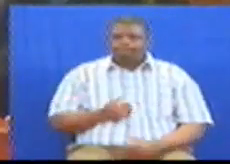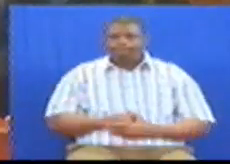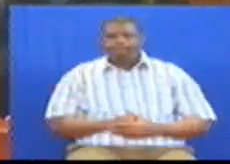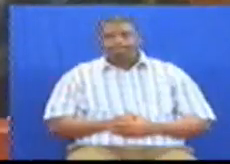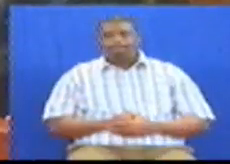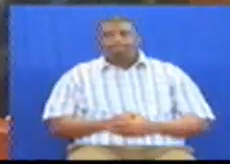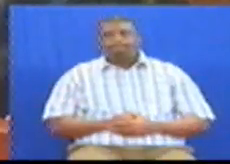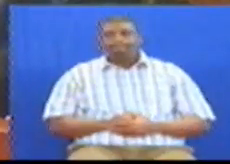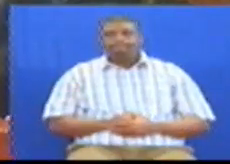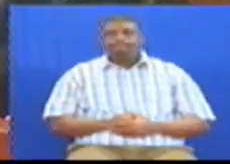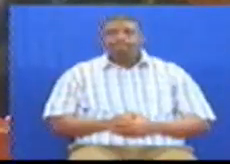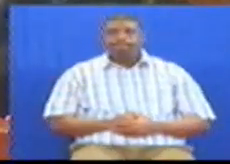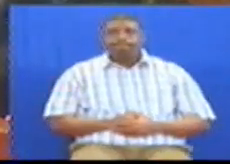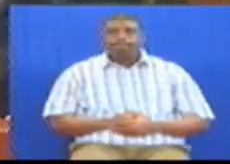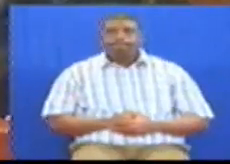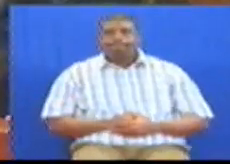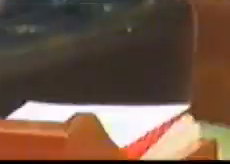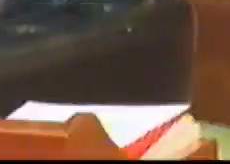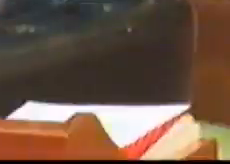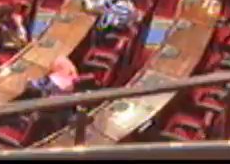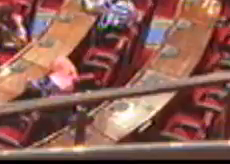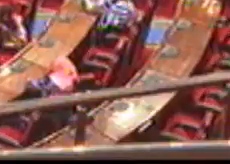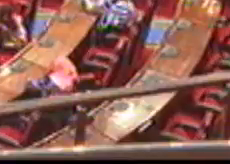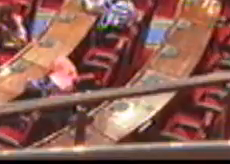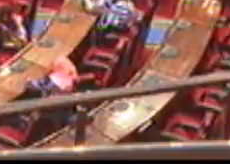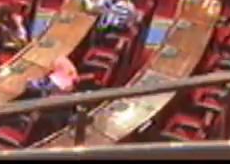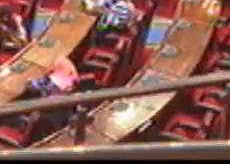Mheshimiwa Timotheo Paul Mzava ajiandae.